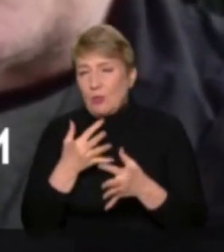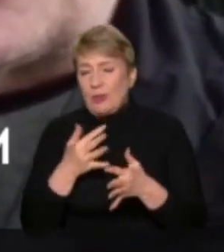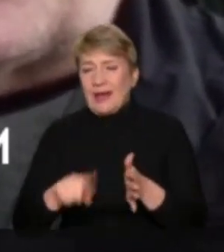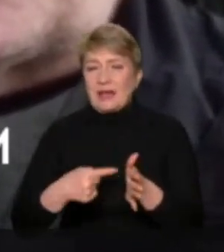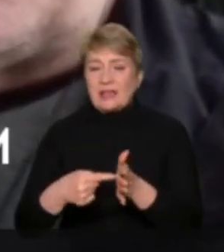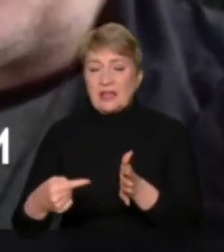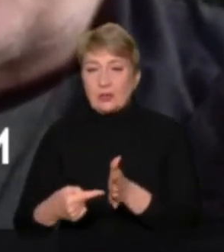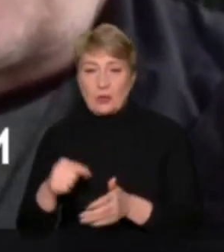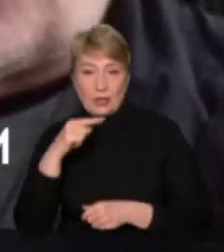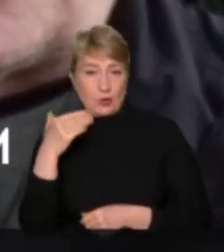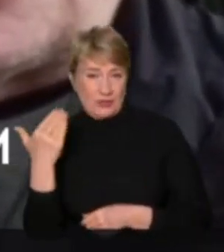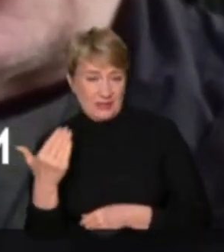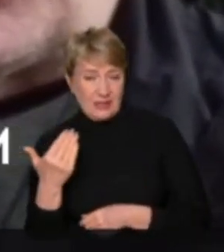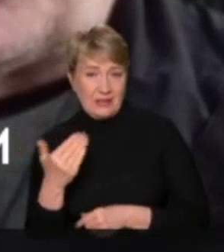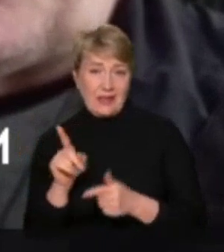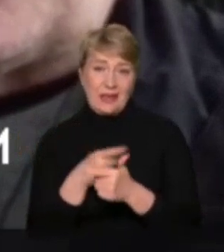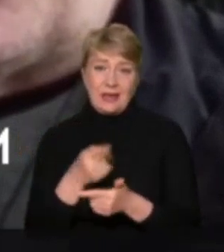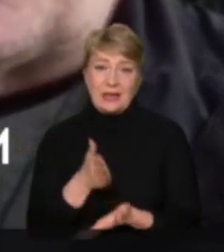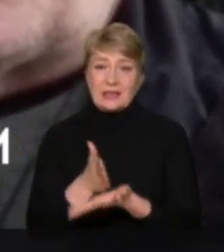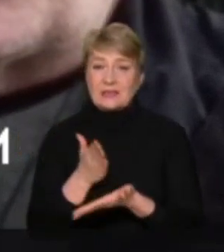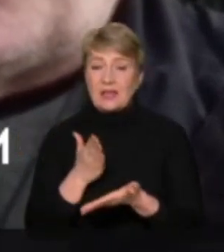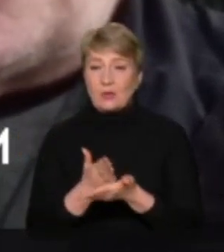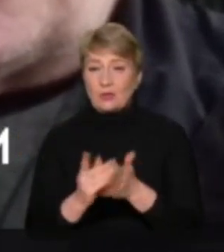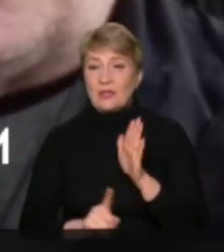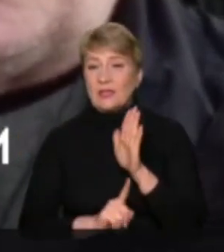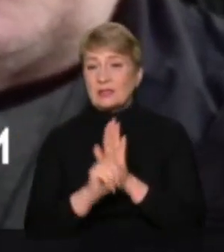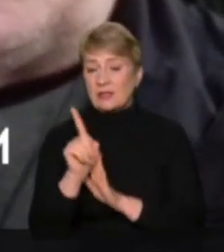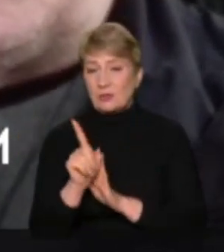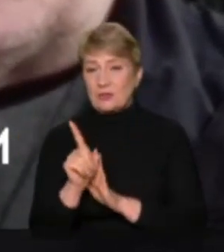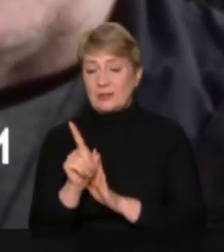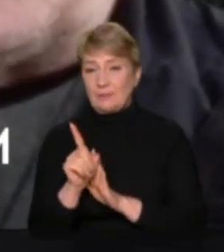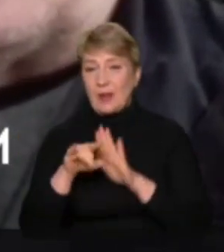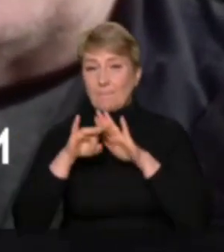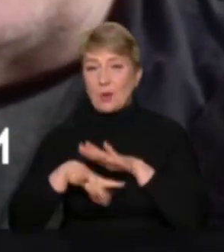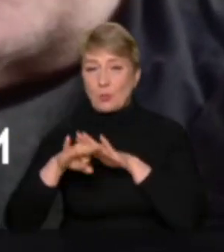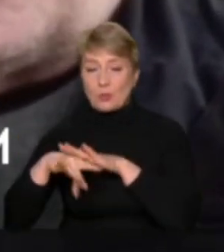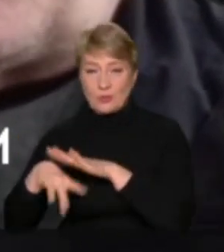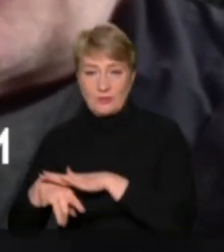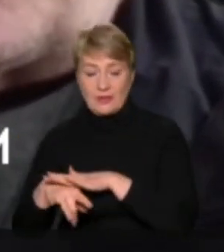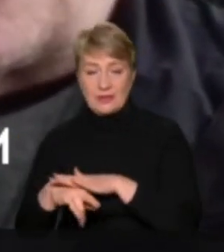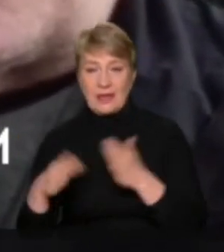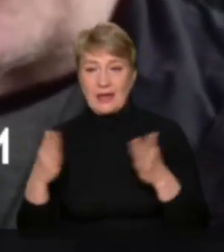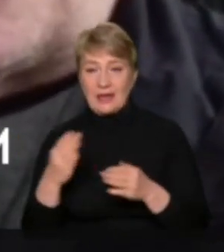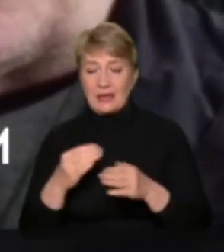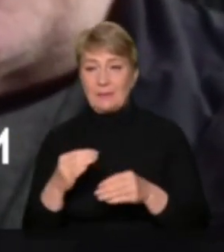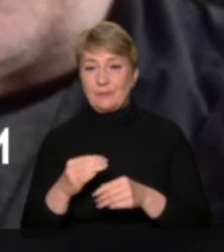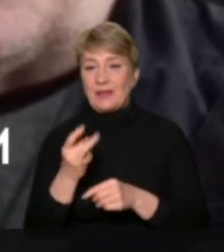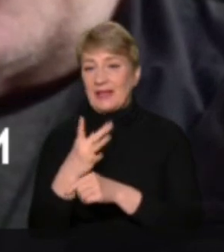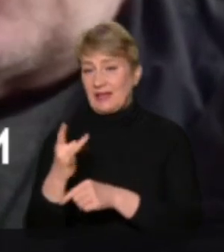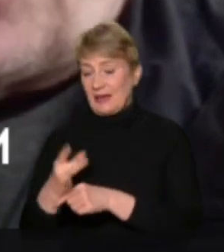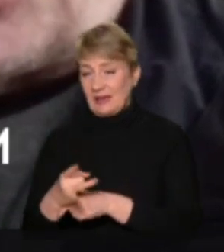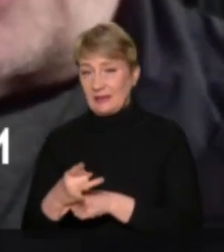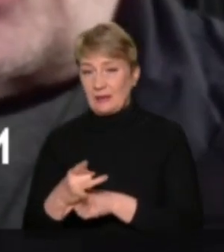з якихось територій Російської Федерації, чи там знаходиться Литовище, піднімаються бомбардувальники, які стріляють по нам крилатими ракетами, які